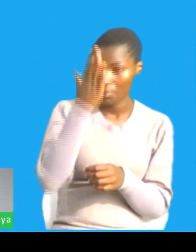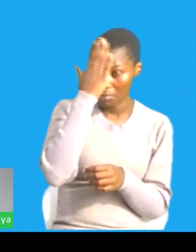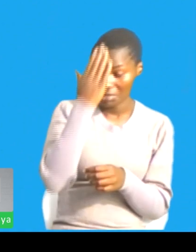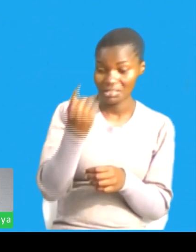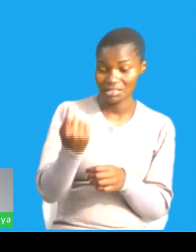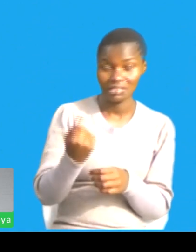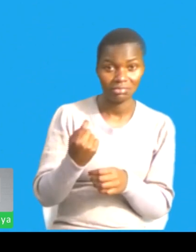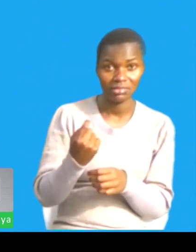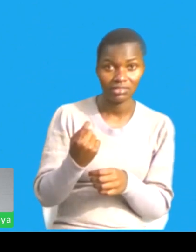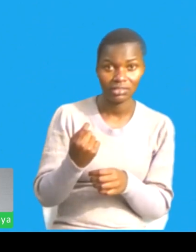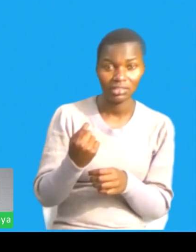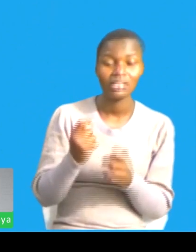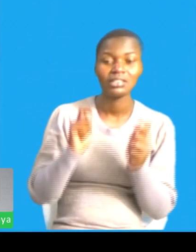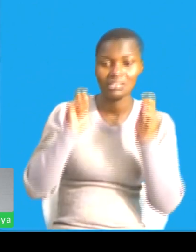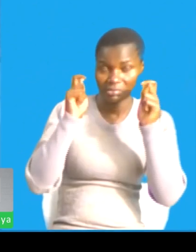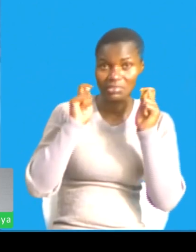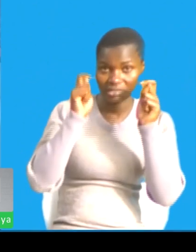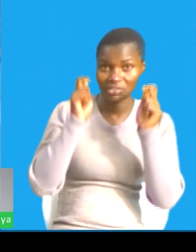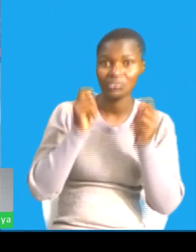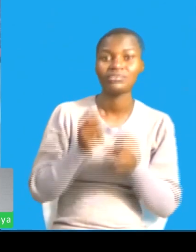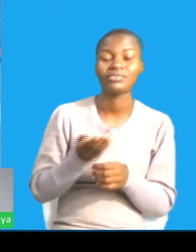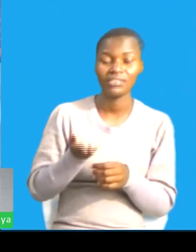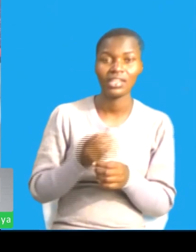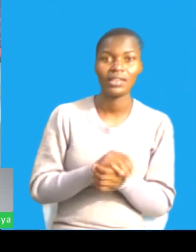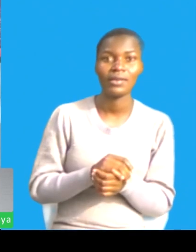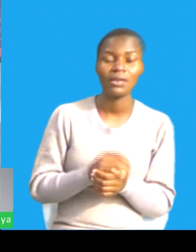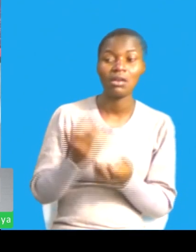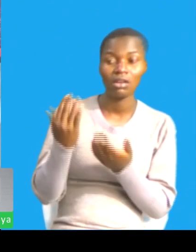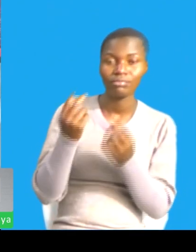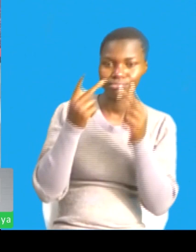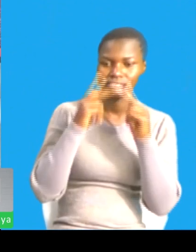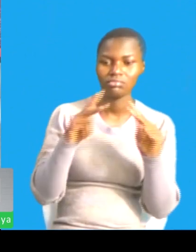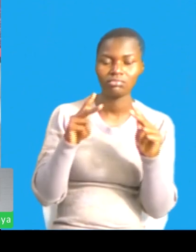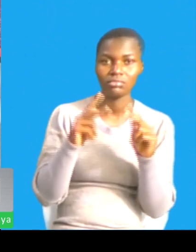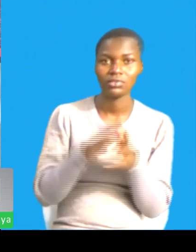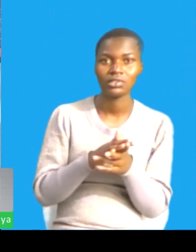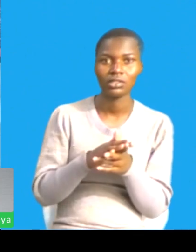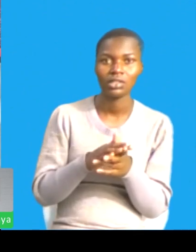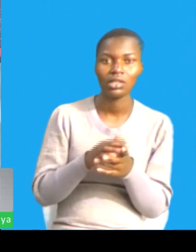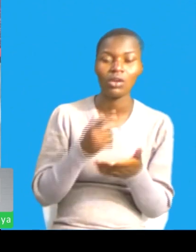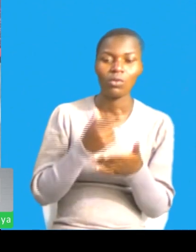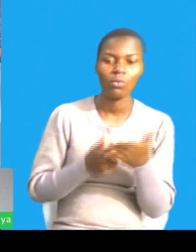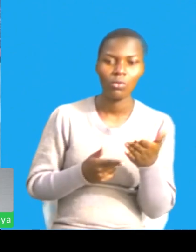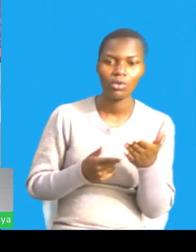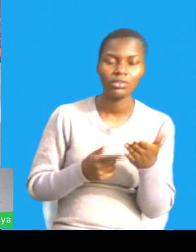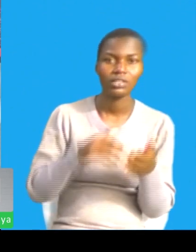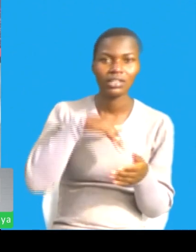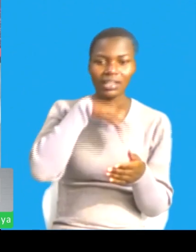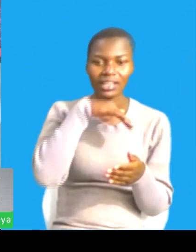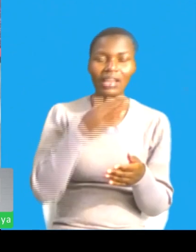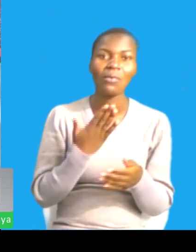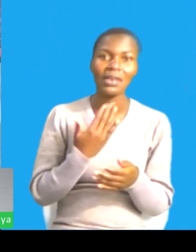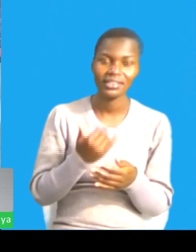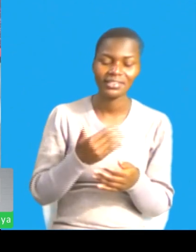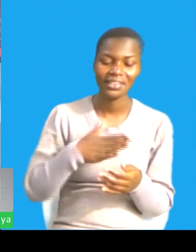be a procession. I hope peaceful. Ni nini Raila anataka? Okay, Honorable Raila.